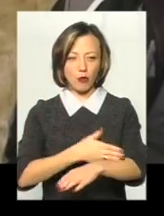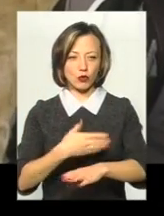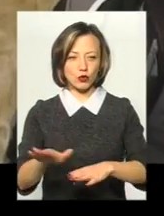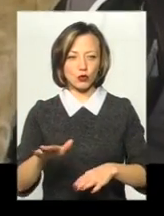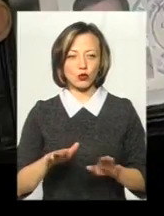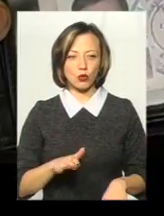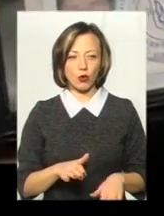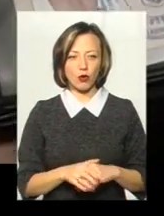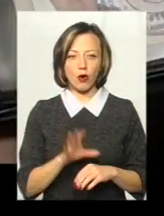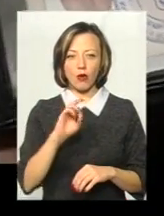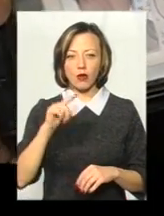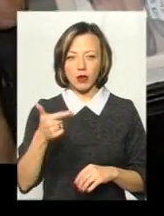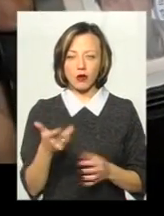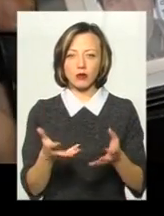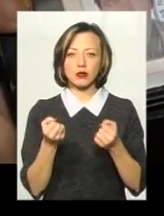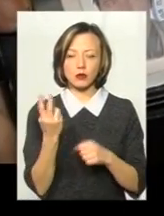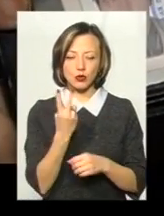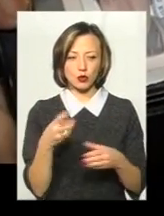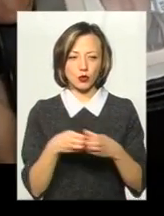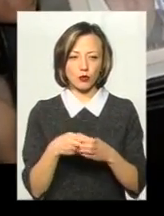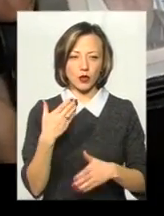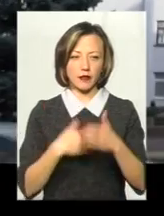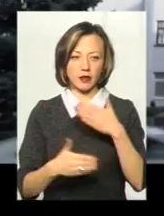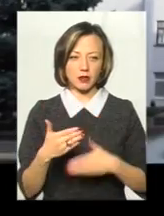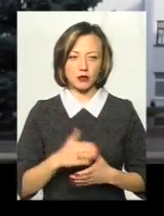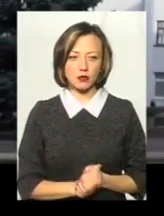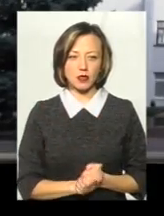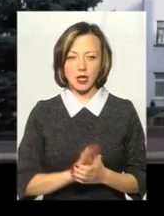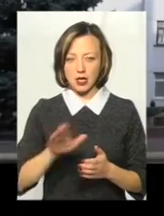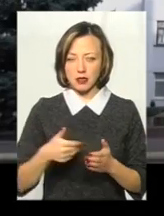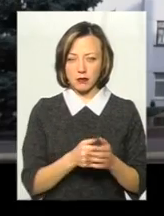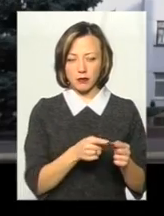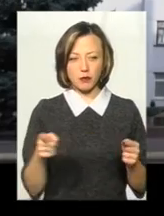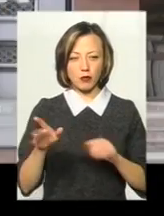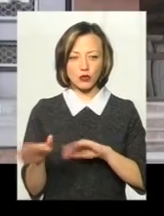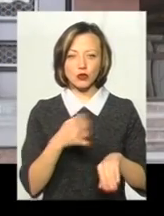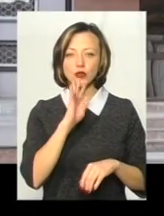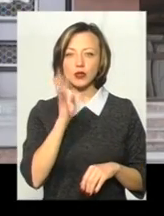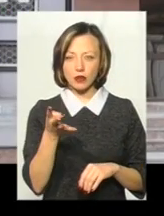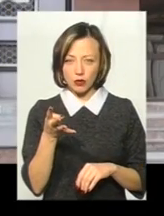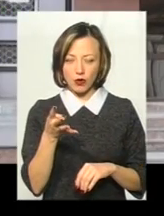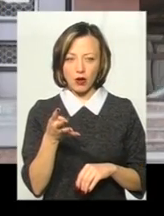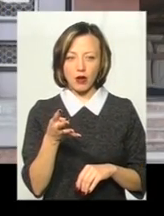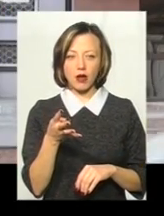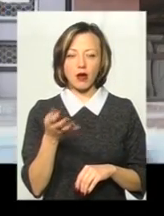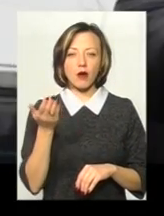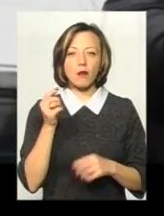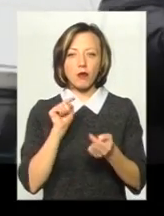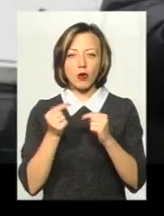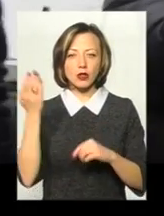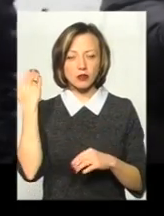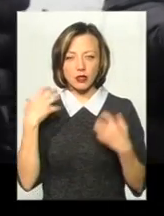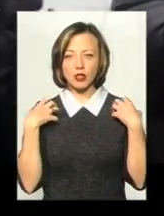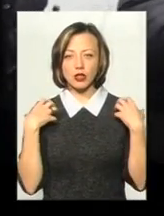ногу. Олег Тупельницький отримав другу групу інвалідності. З тих пір минуло майже 4 роки. Проти тодішнього начальника СБУ